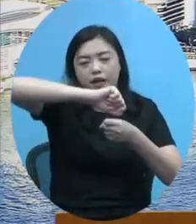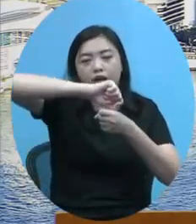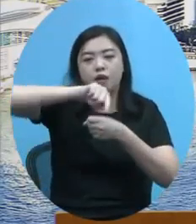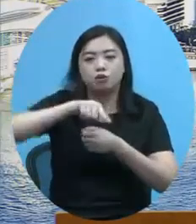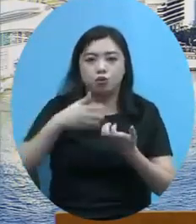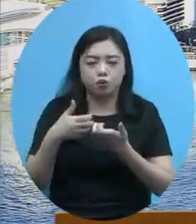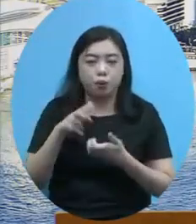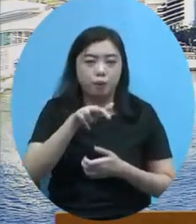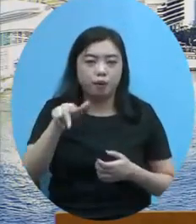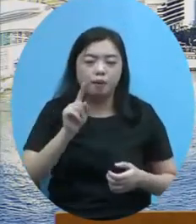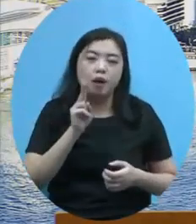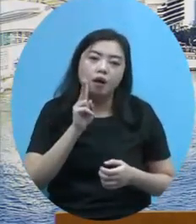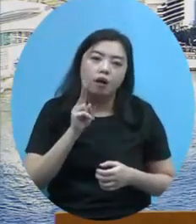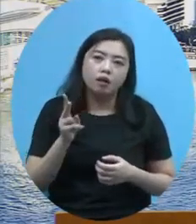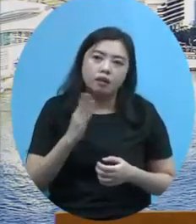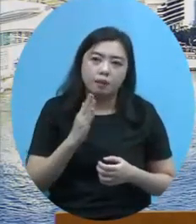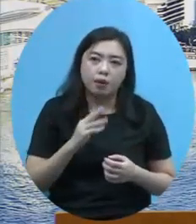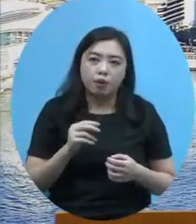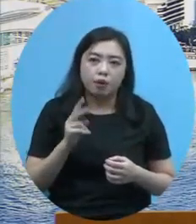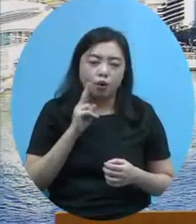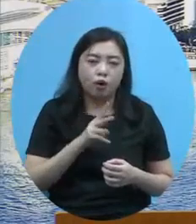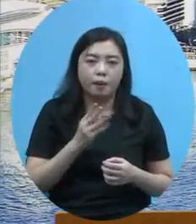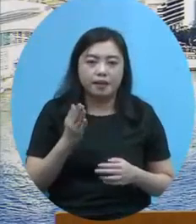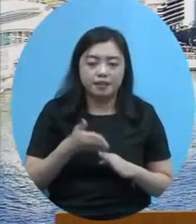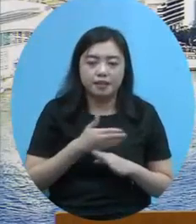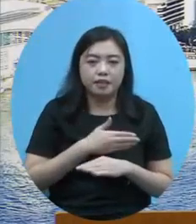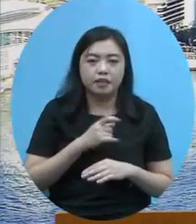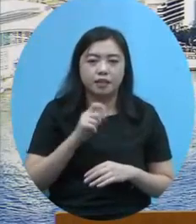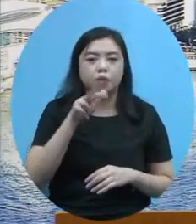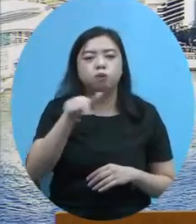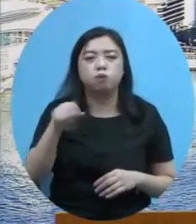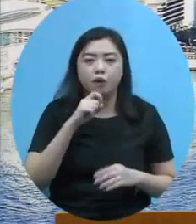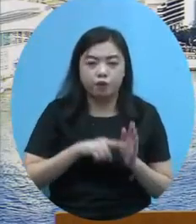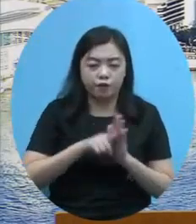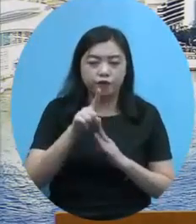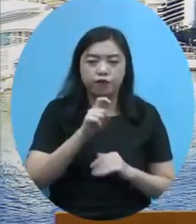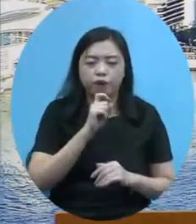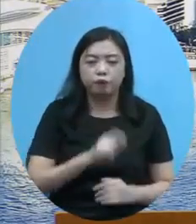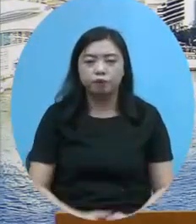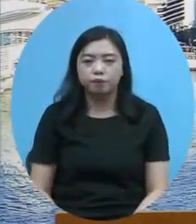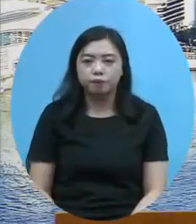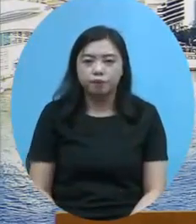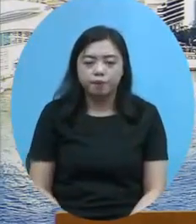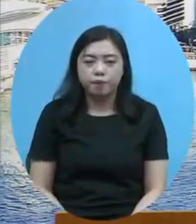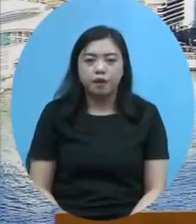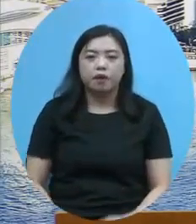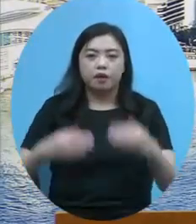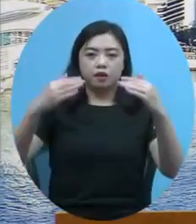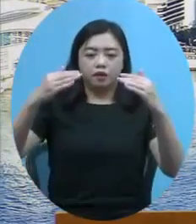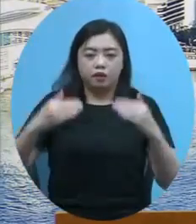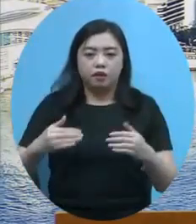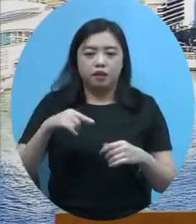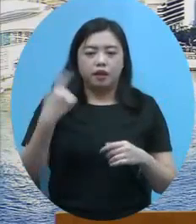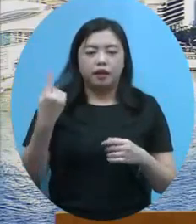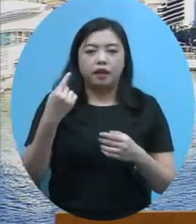字啦，都見到咧係比起即係大概兩個禮拜前咧，已經有一個好明顯的升幅。咁第二就係其他嘅監測